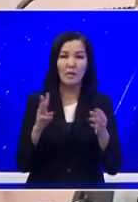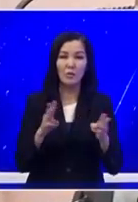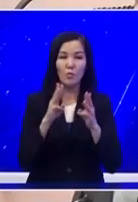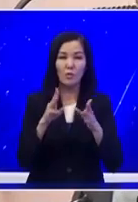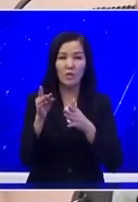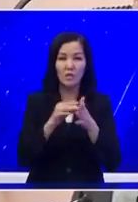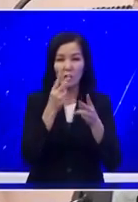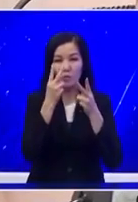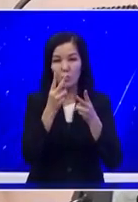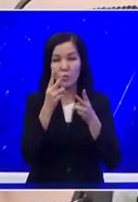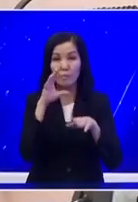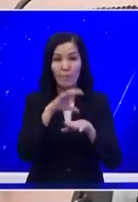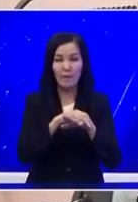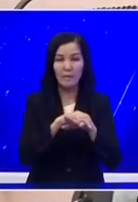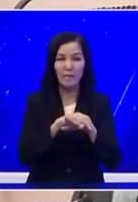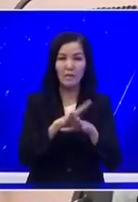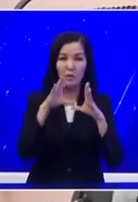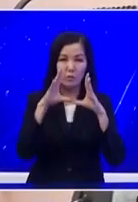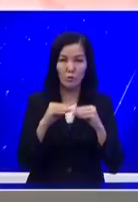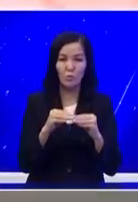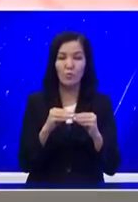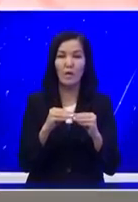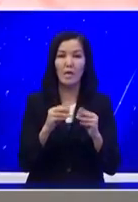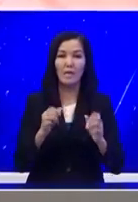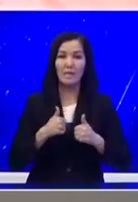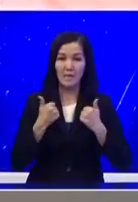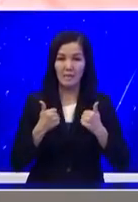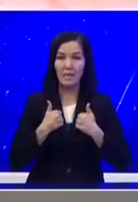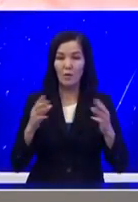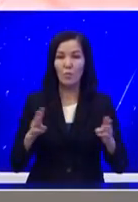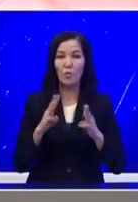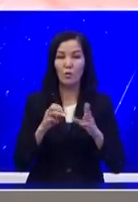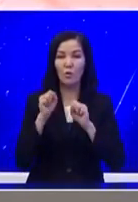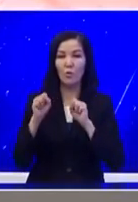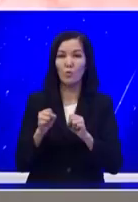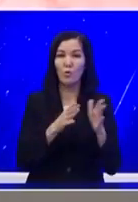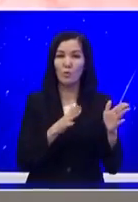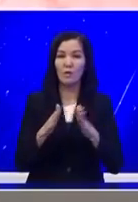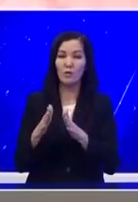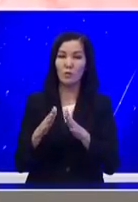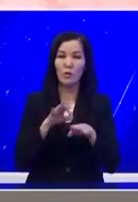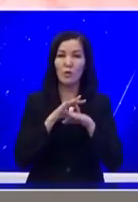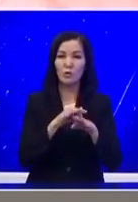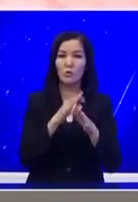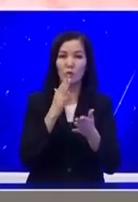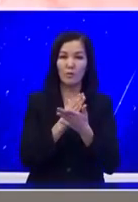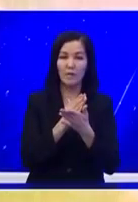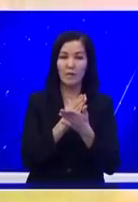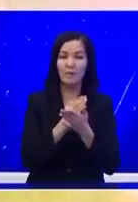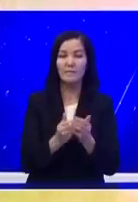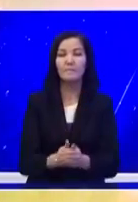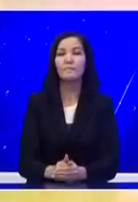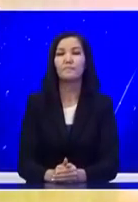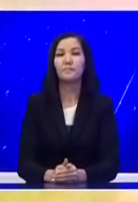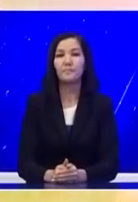байқайды. Шұғыл жетіп, өшіруге тырысады. Жалпы өрттен қорғау жұмыстары кешенді әрі жүйелі. Жүйелілік бар жерде ғана